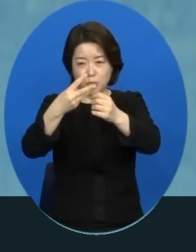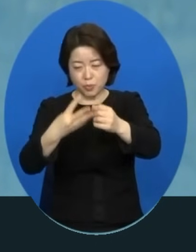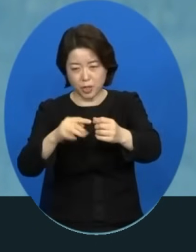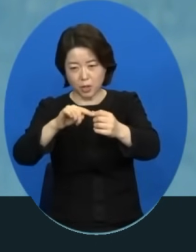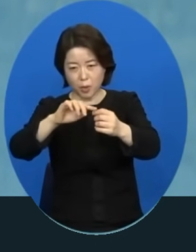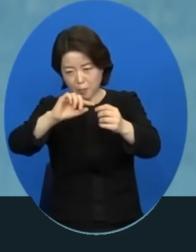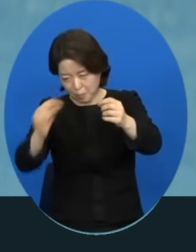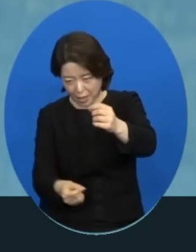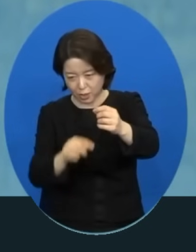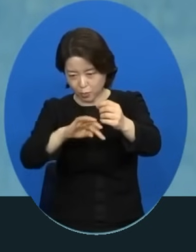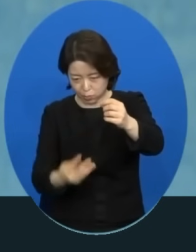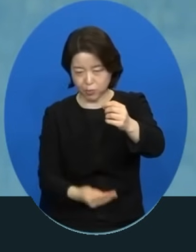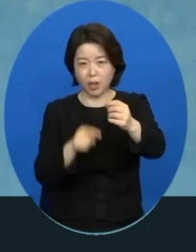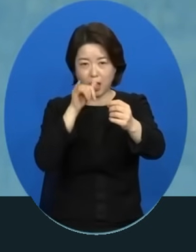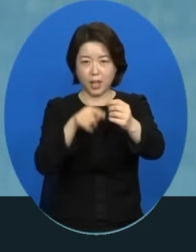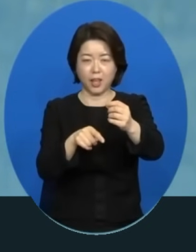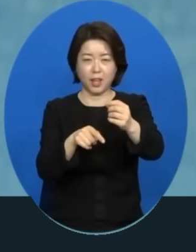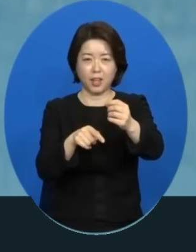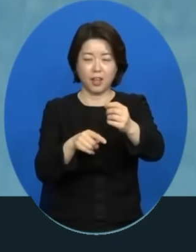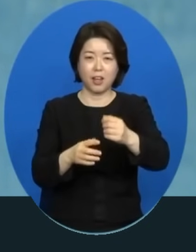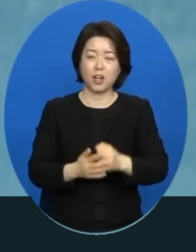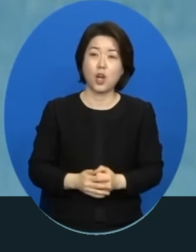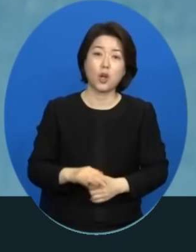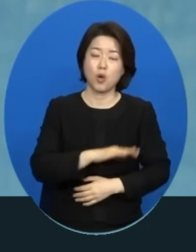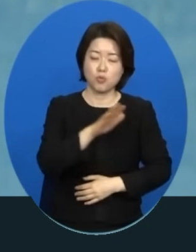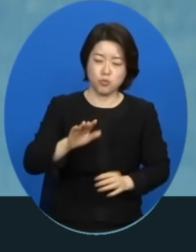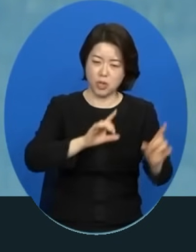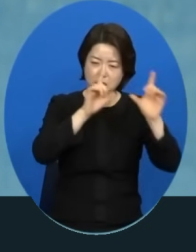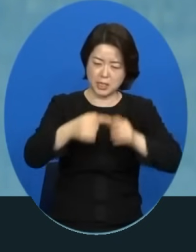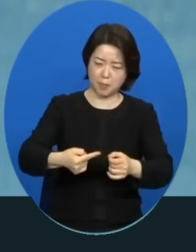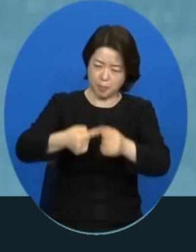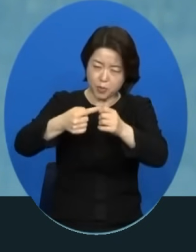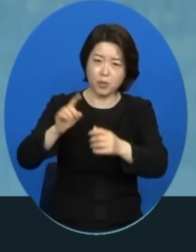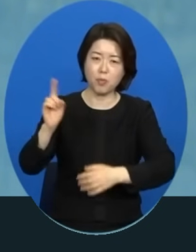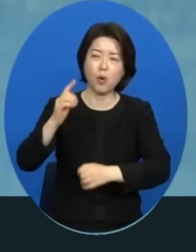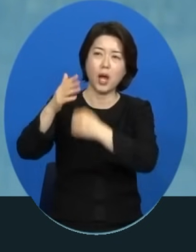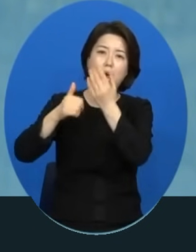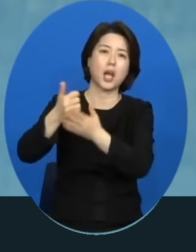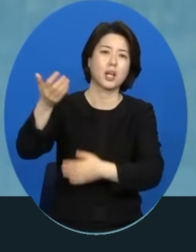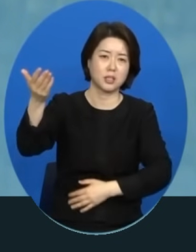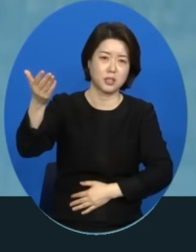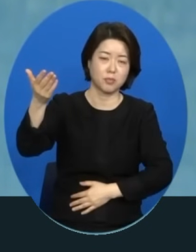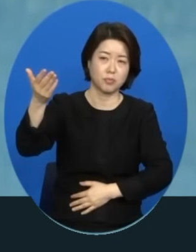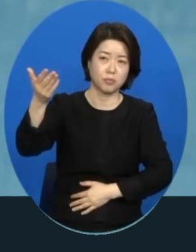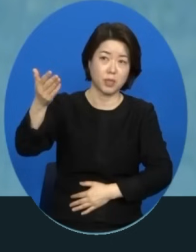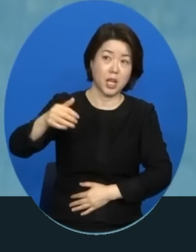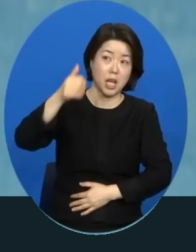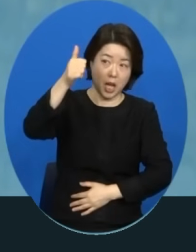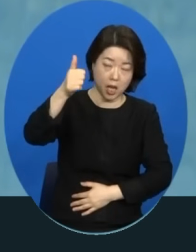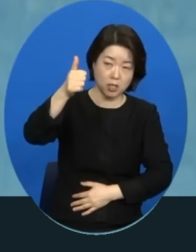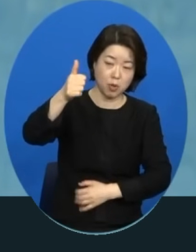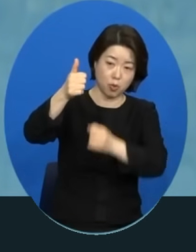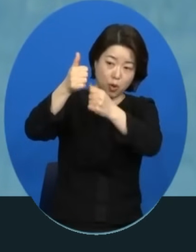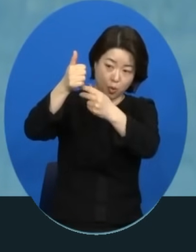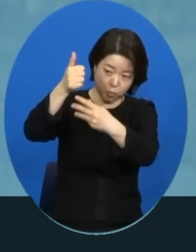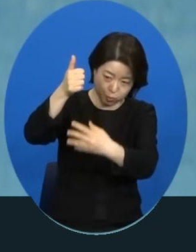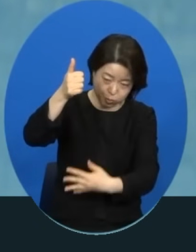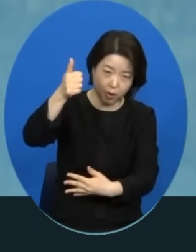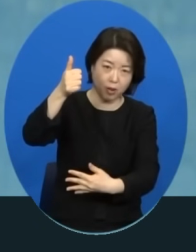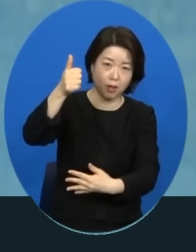삶의 우선순위에 하나님이 1순위, 전부가 되는 거예요. 모든 것을 거기에 맞춰서 재정렬시키는 거예요. 이게 복종의